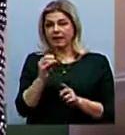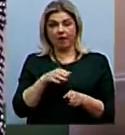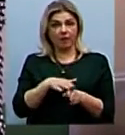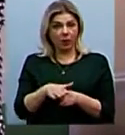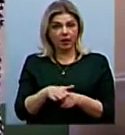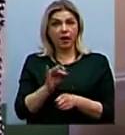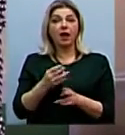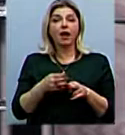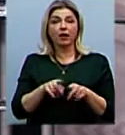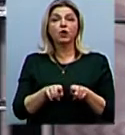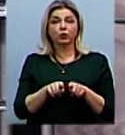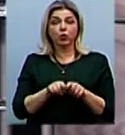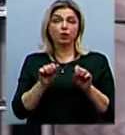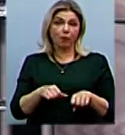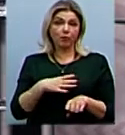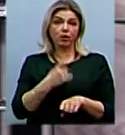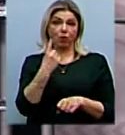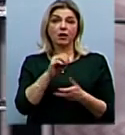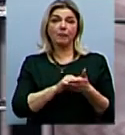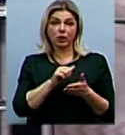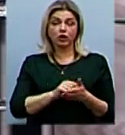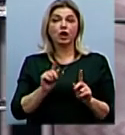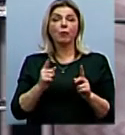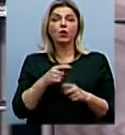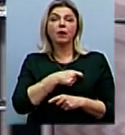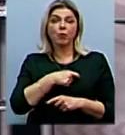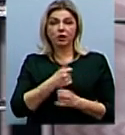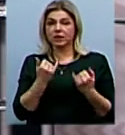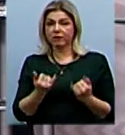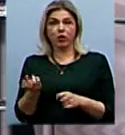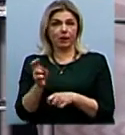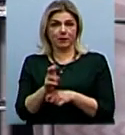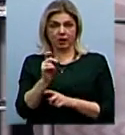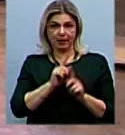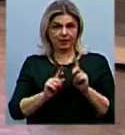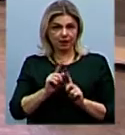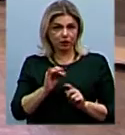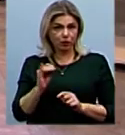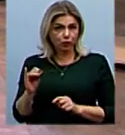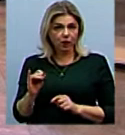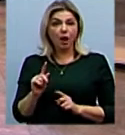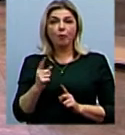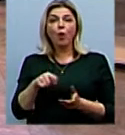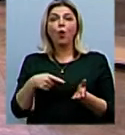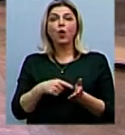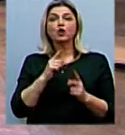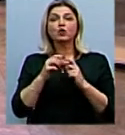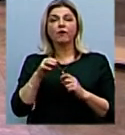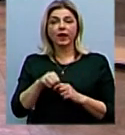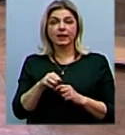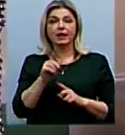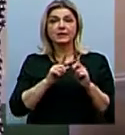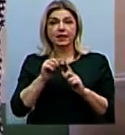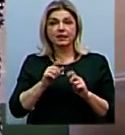И в принципе это тоже может быть одна из причин, почему депутаты сегодня не пришли на сессию, потому что городской совет, сессия городского